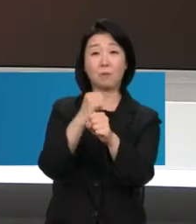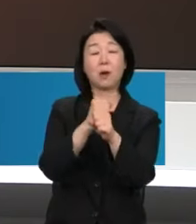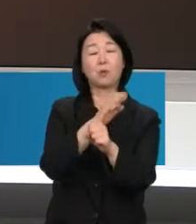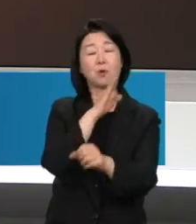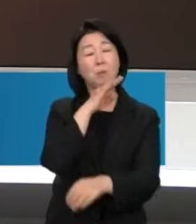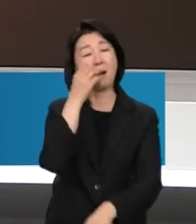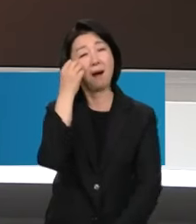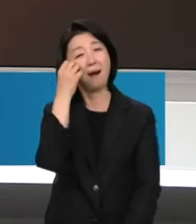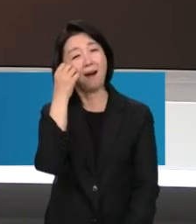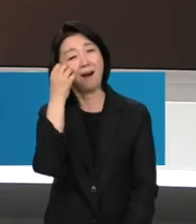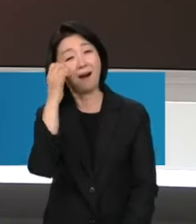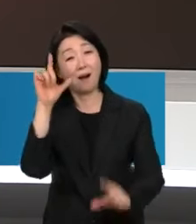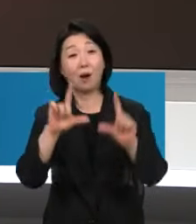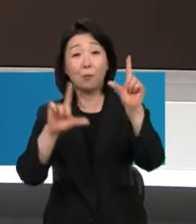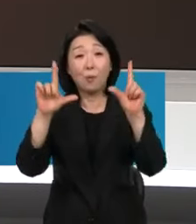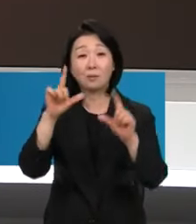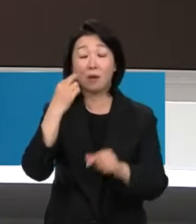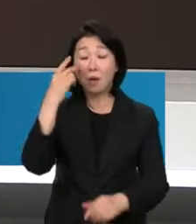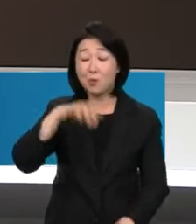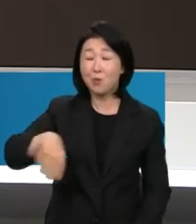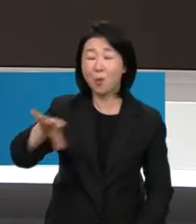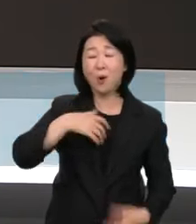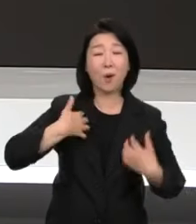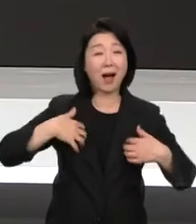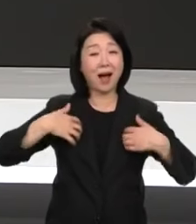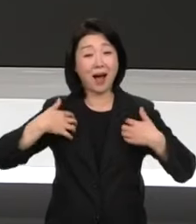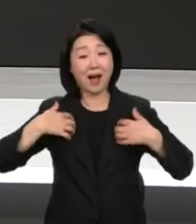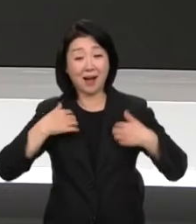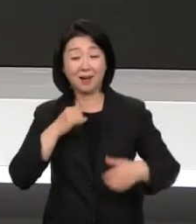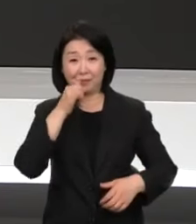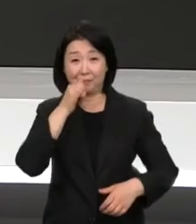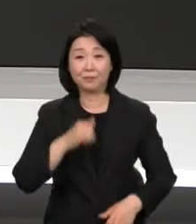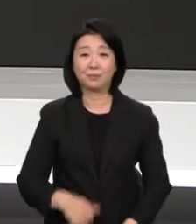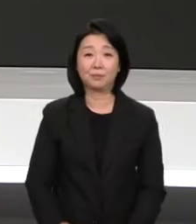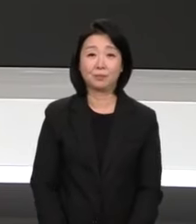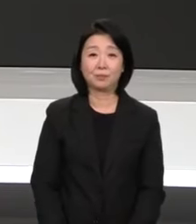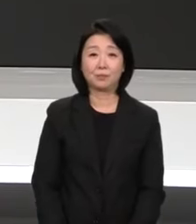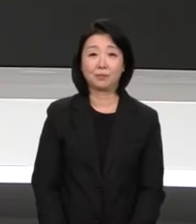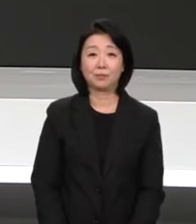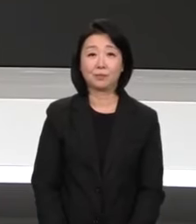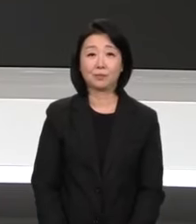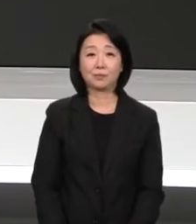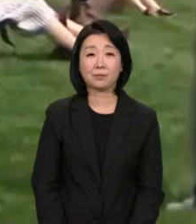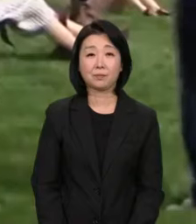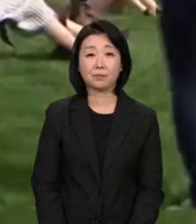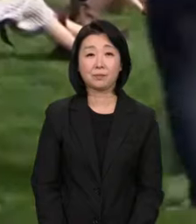진기한 광경에 미국 전역이 열광했습니다. 워싱턴 김필규 특파원입니다.